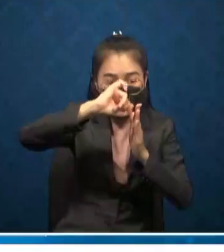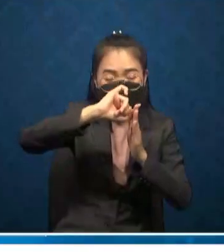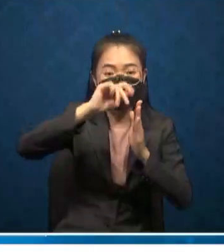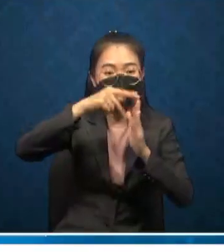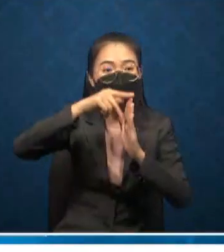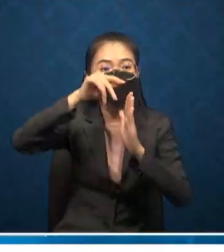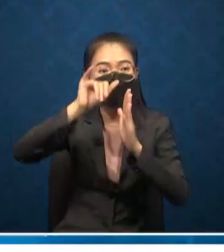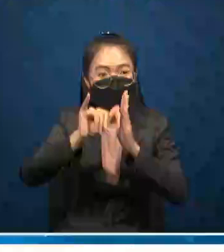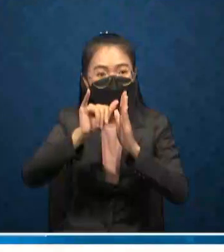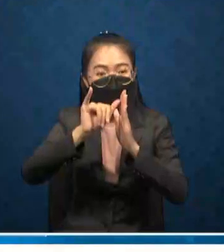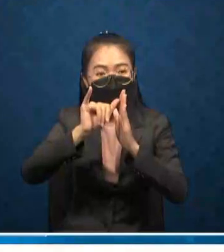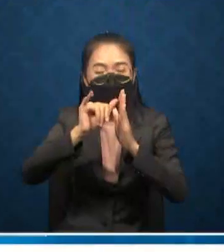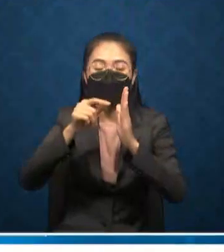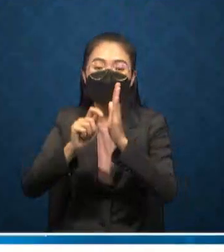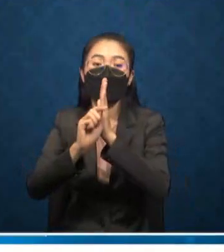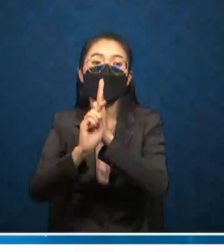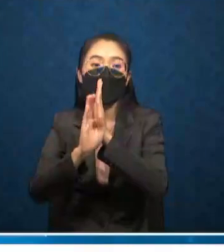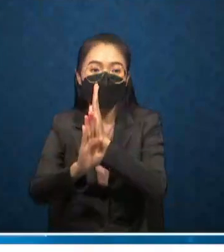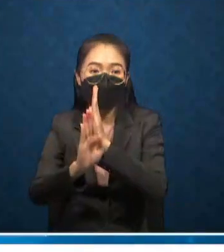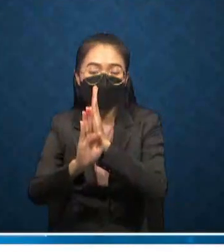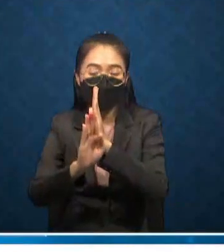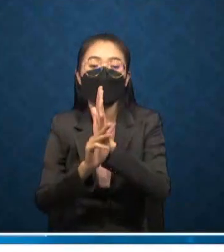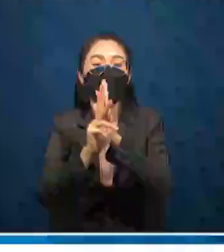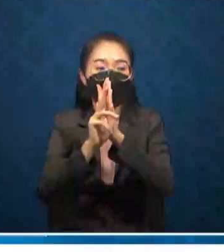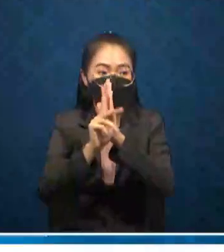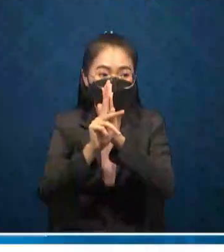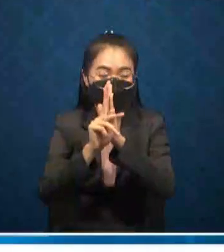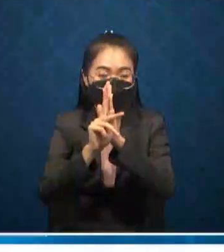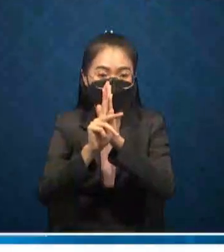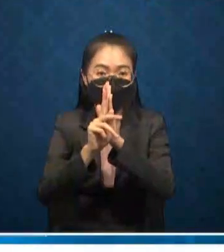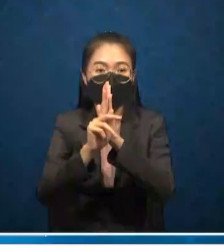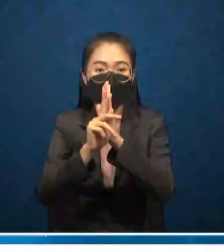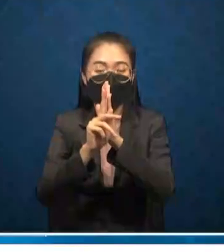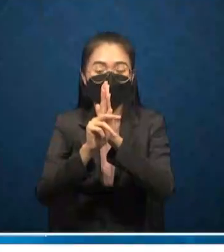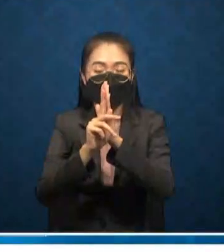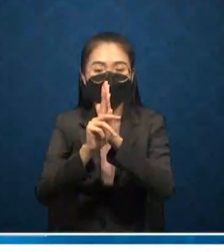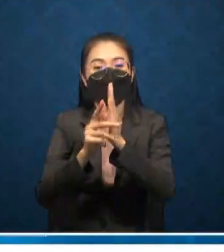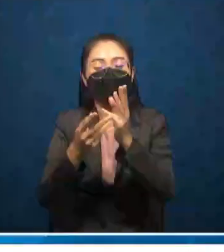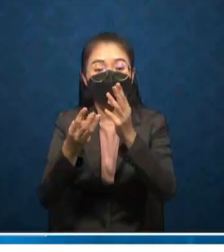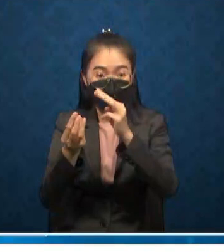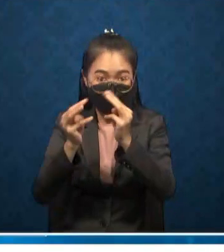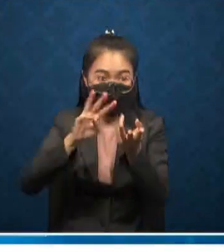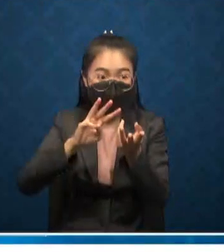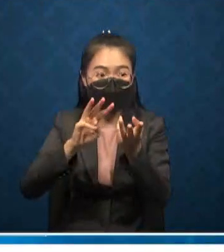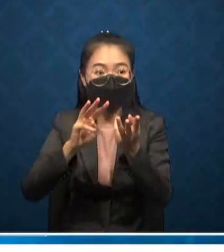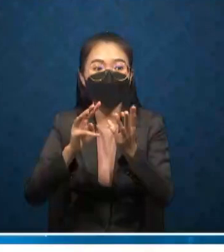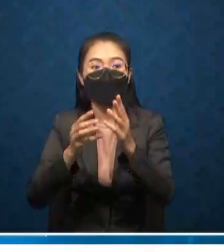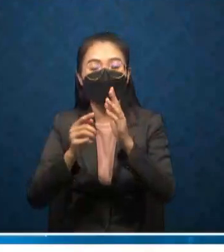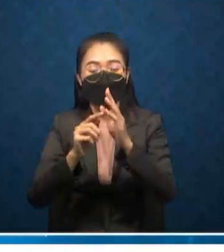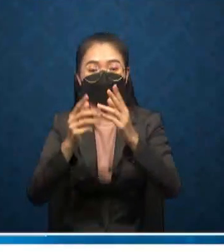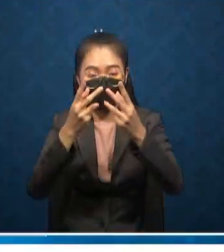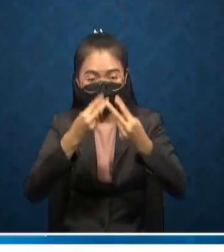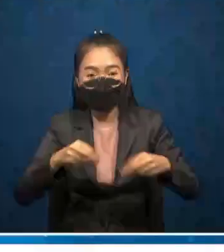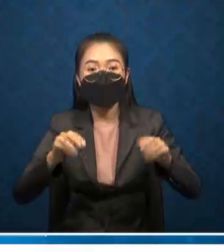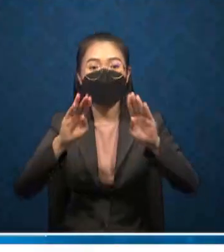ถนนคนเดินที่เขมราฐชุมชนเสา rtที่ขอนแก่นตลาดเจ้าค่ะนครสวรรค์